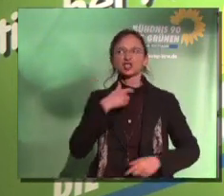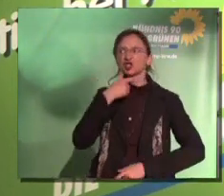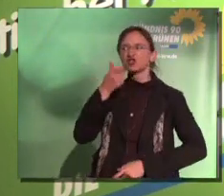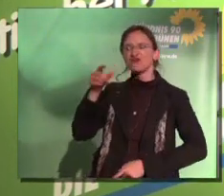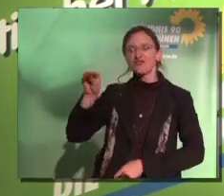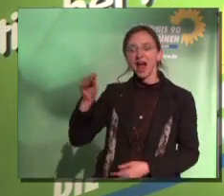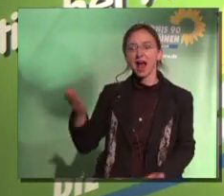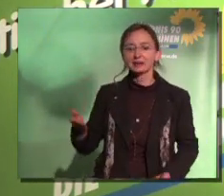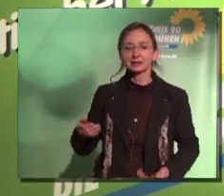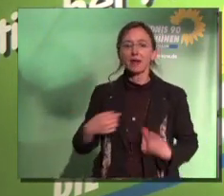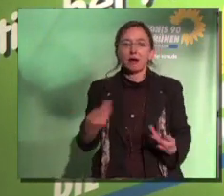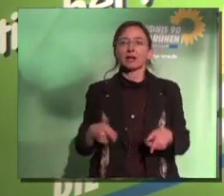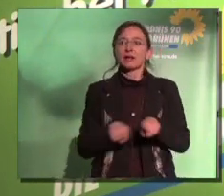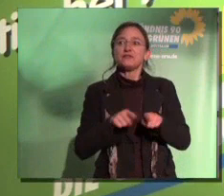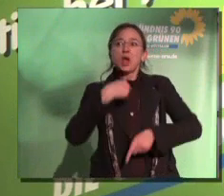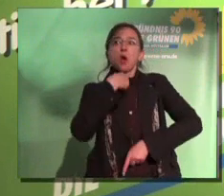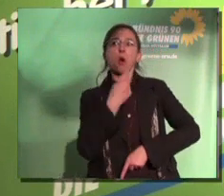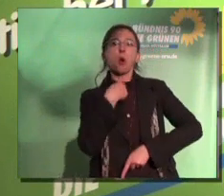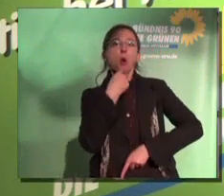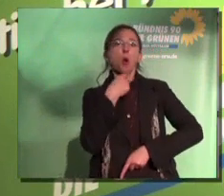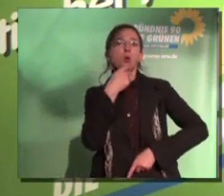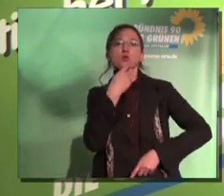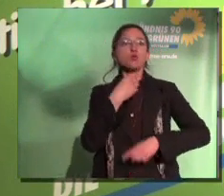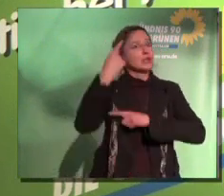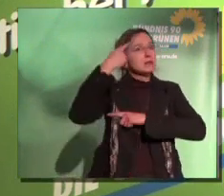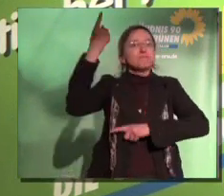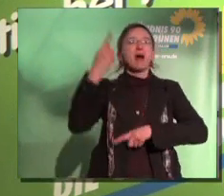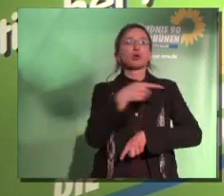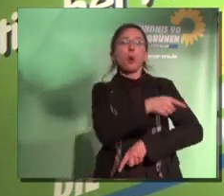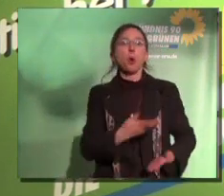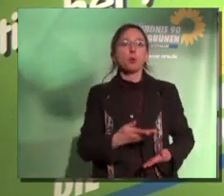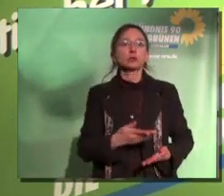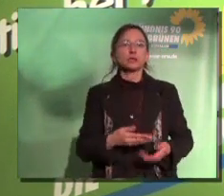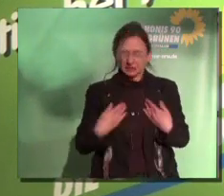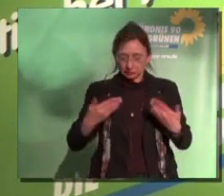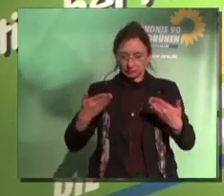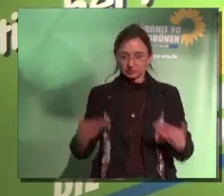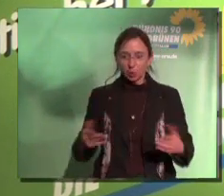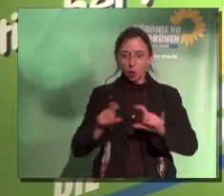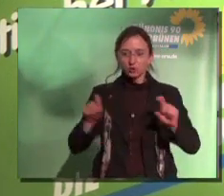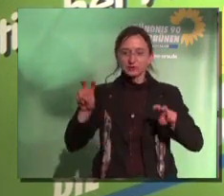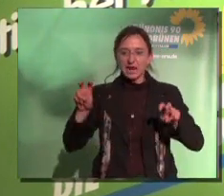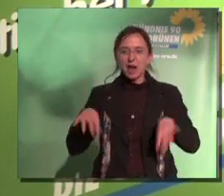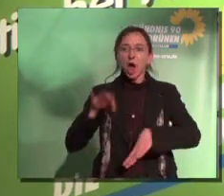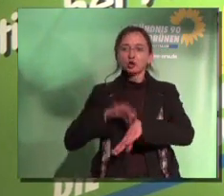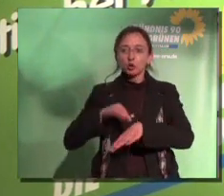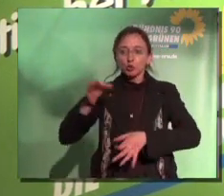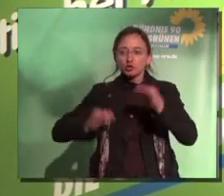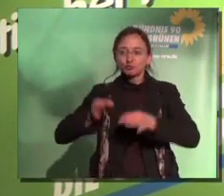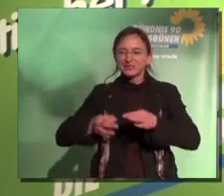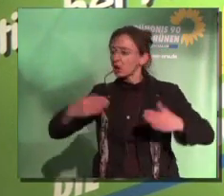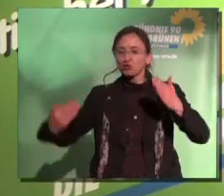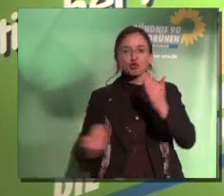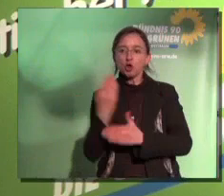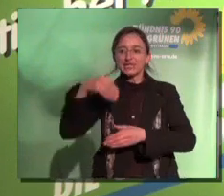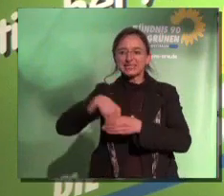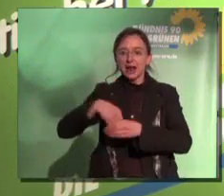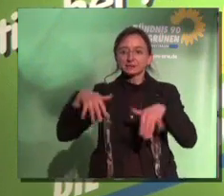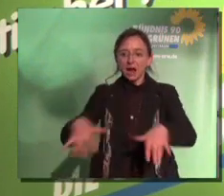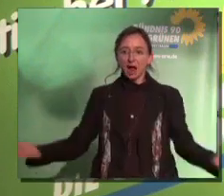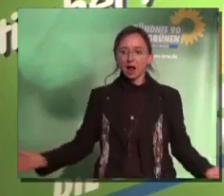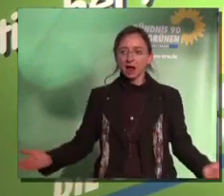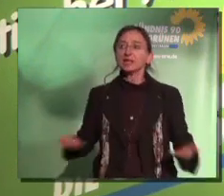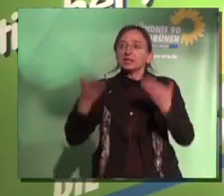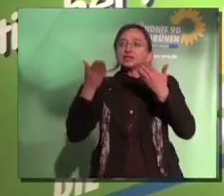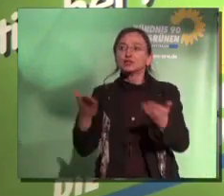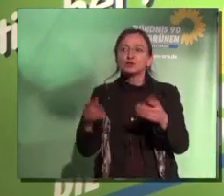Gutenberg, da bekommen die Doktorspiele ja plötzlich eine ganz neue Bedeutung. Ne? Die beiden sind so ein richtiges Dreamteam. Das